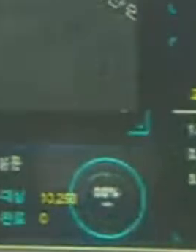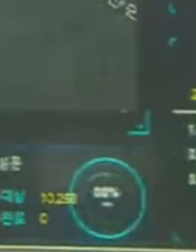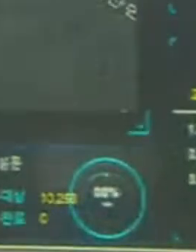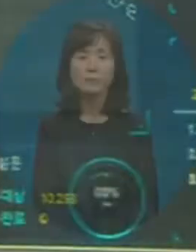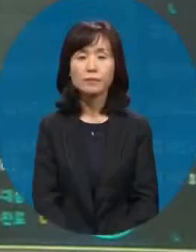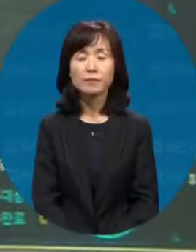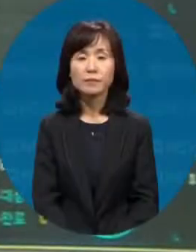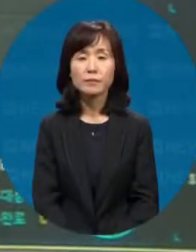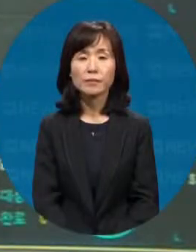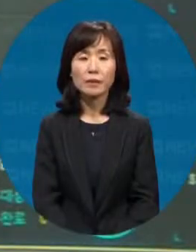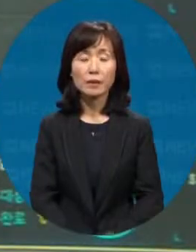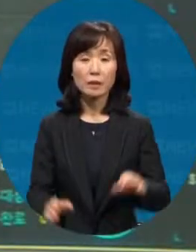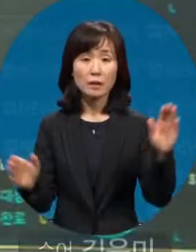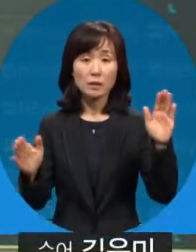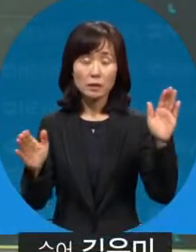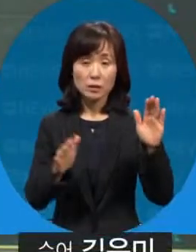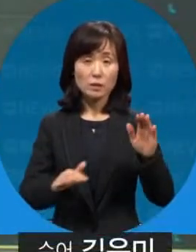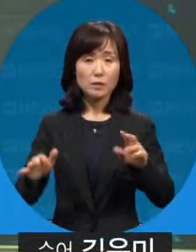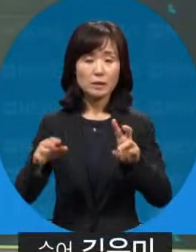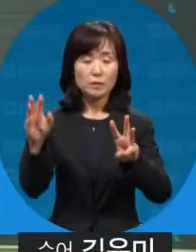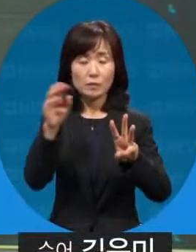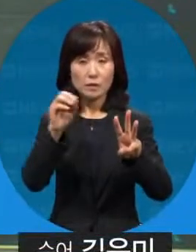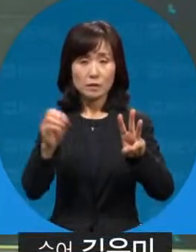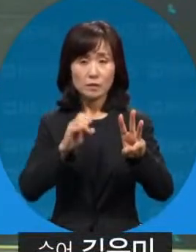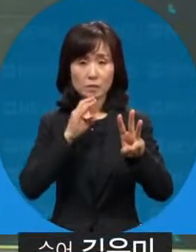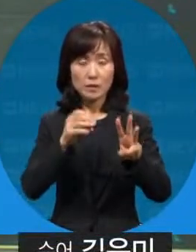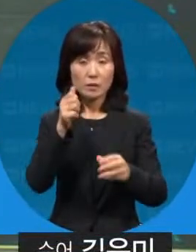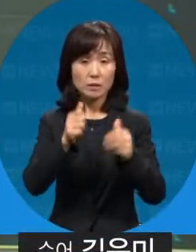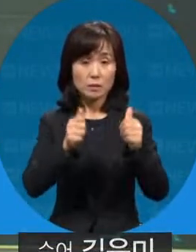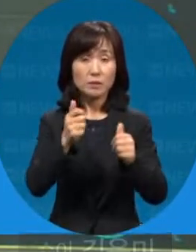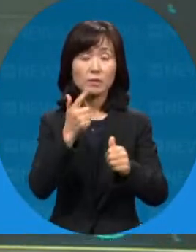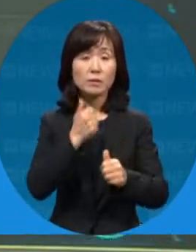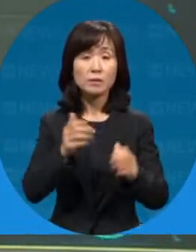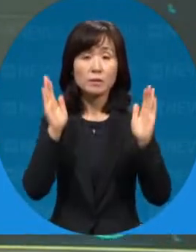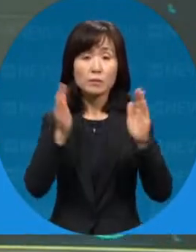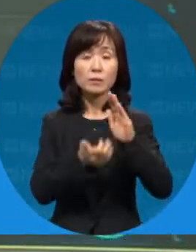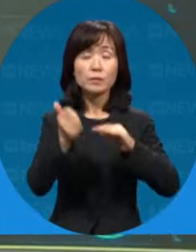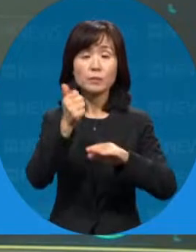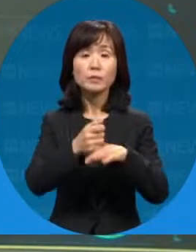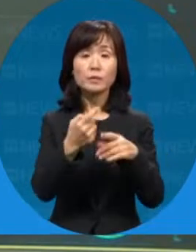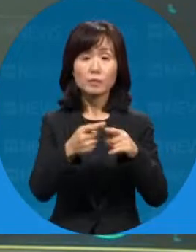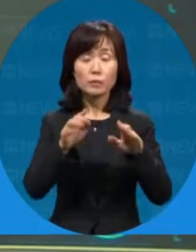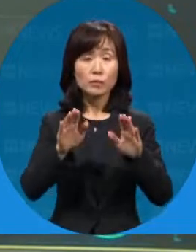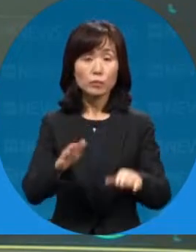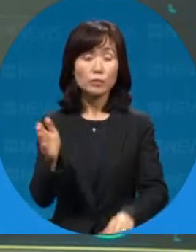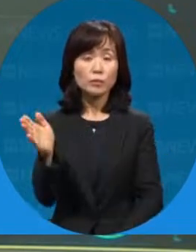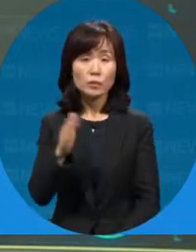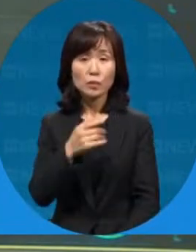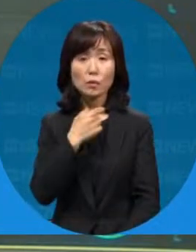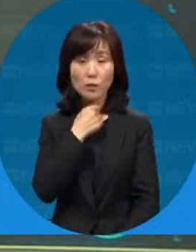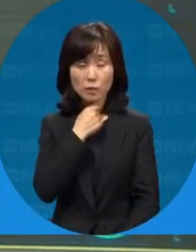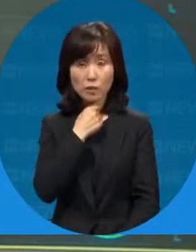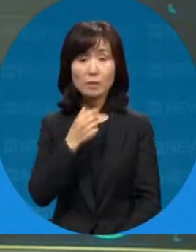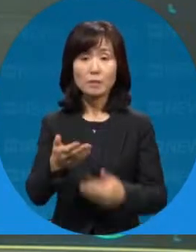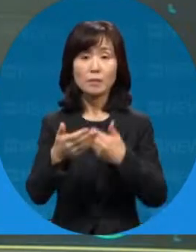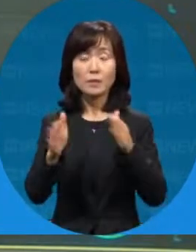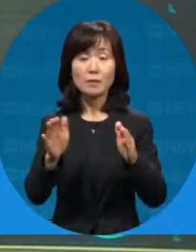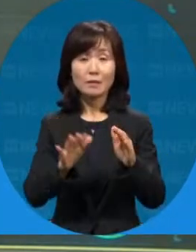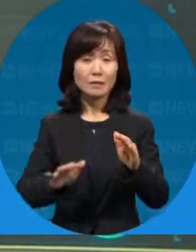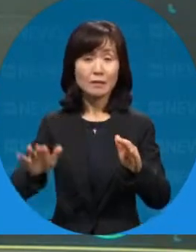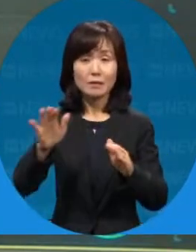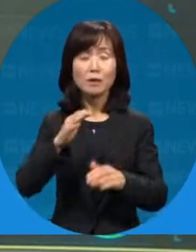전체 학생의 3% 만 표지 패치를 던 학업 성취도 평가 가 오늘부터 원하는 학급 모두